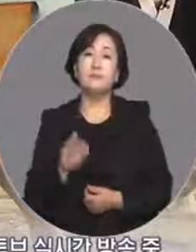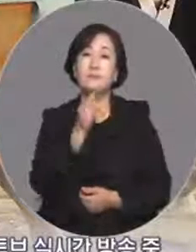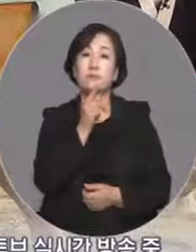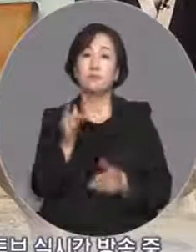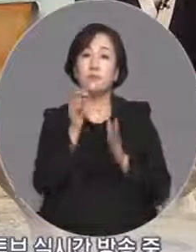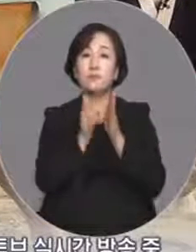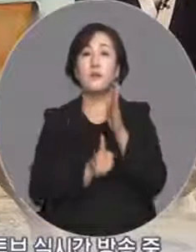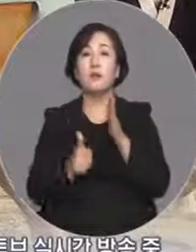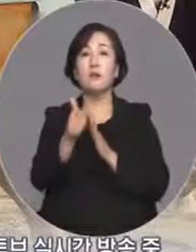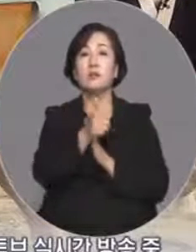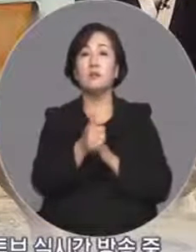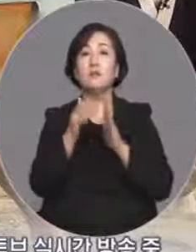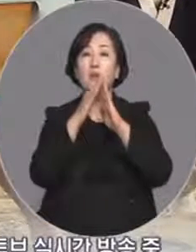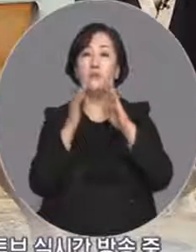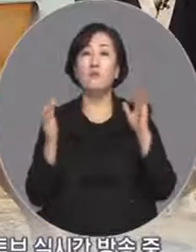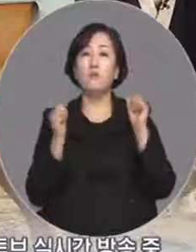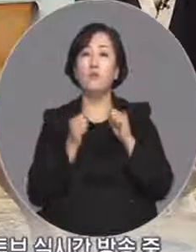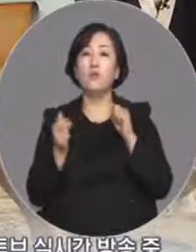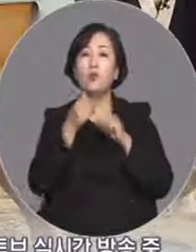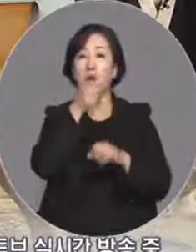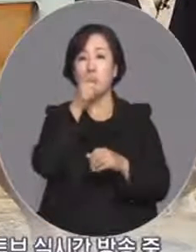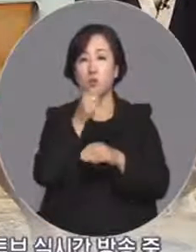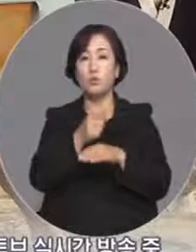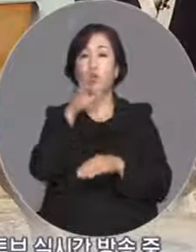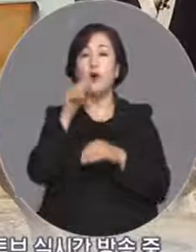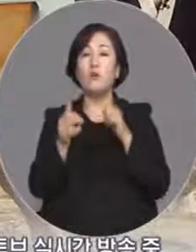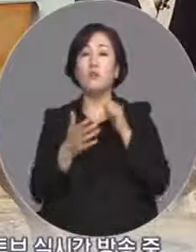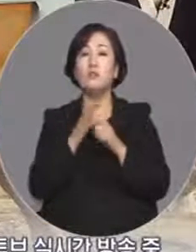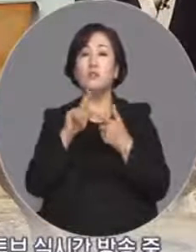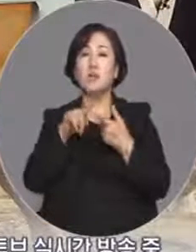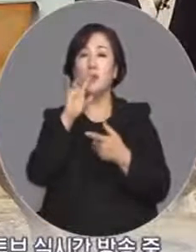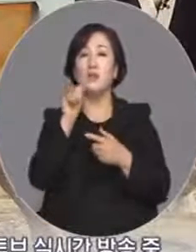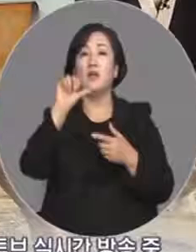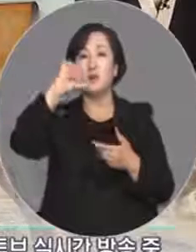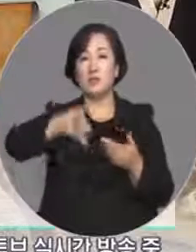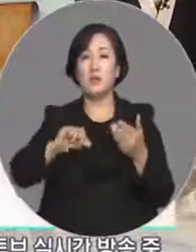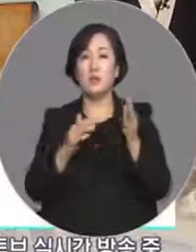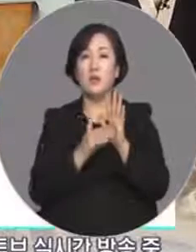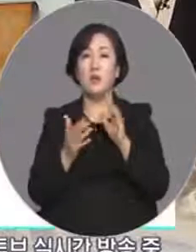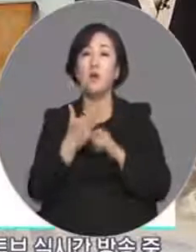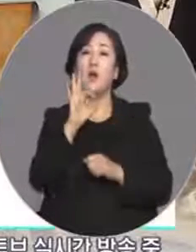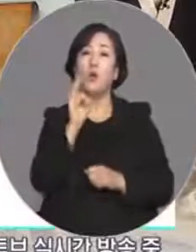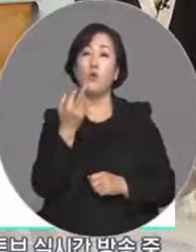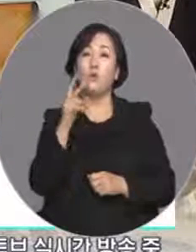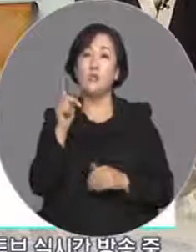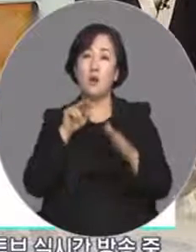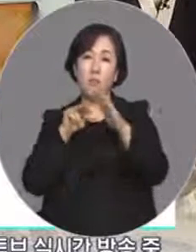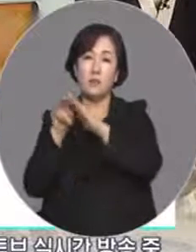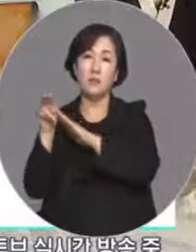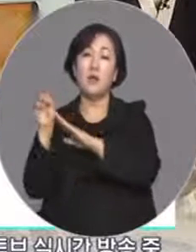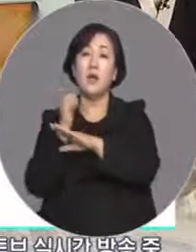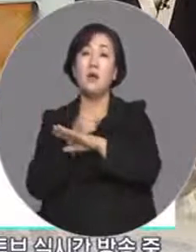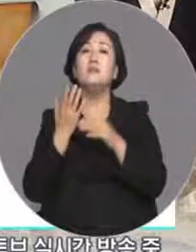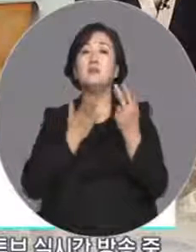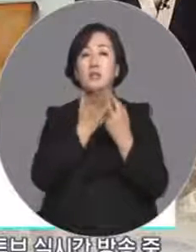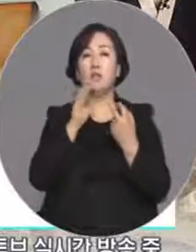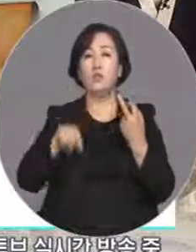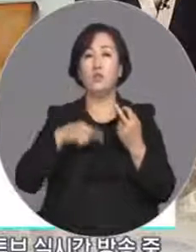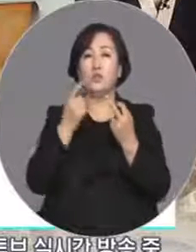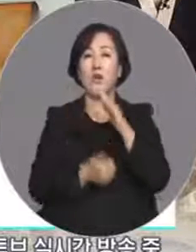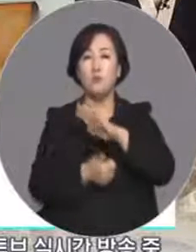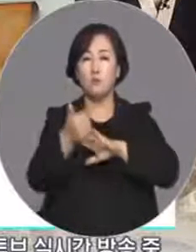K리그 선두인 전북이 수원에 무릎을 꿇은 사이 울산현대가 오세훈의 멀티골을 바탕으로 제주를 잡고 우승